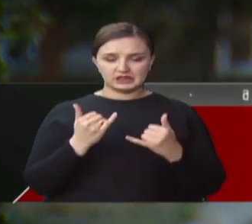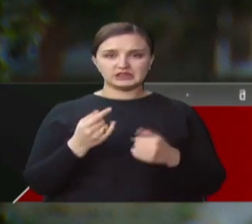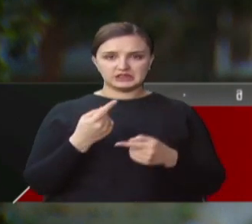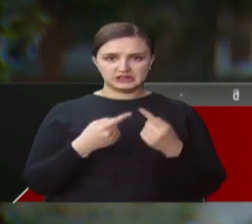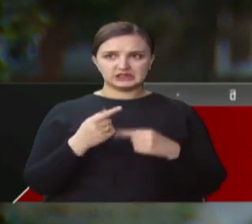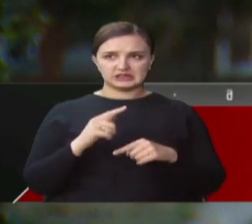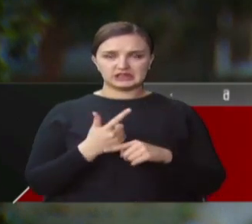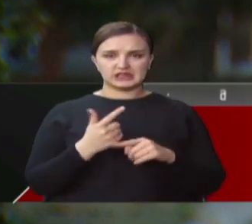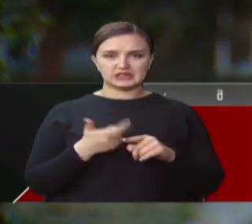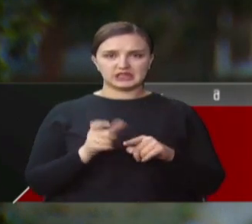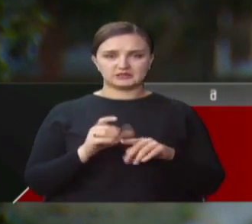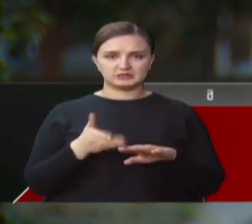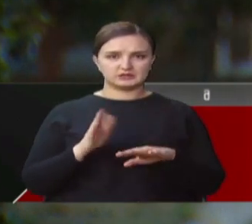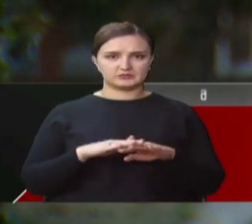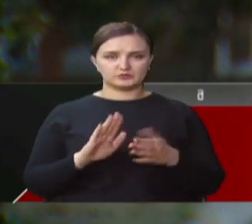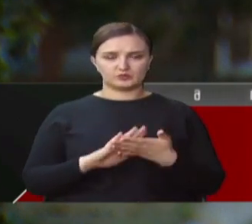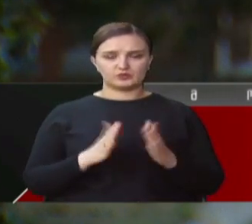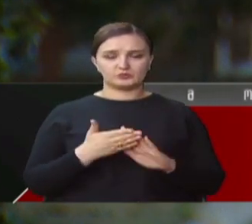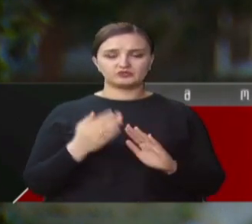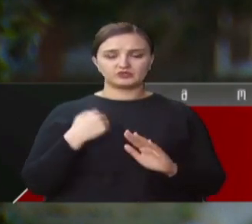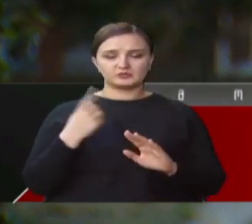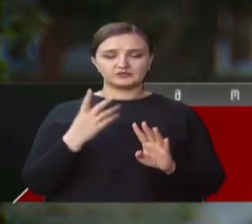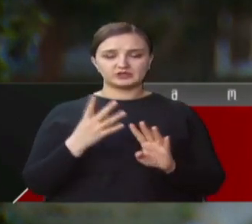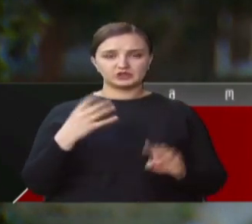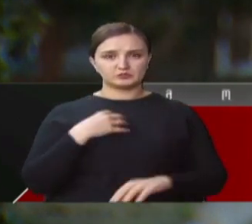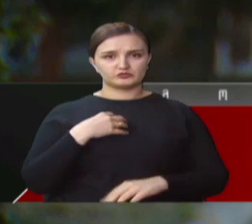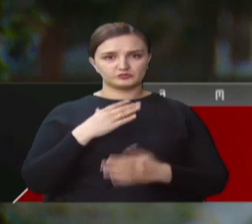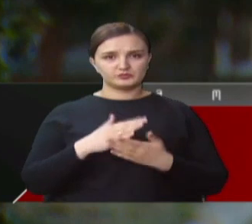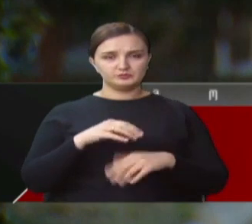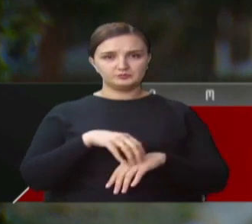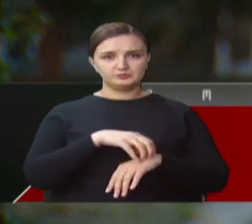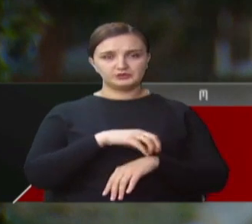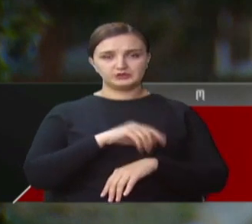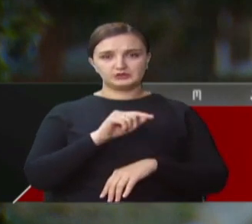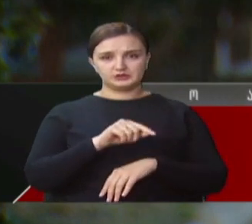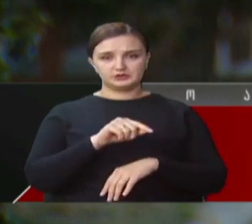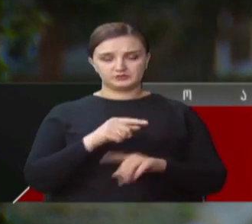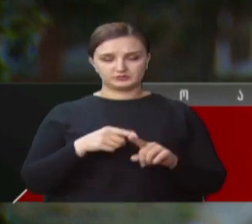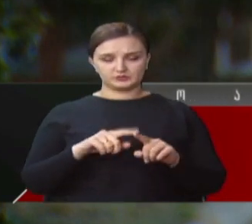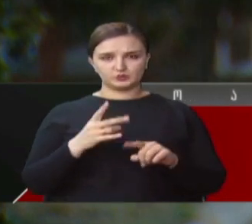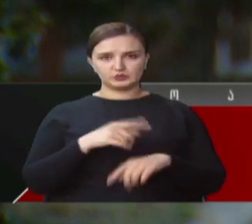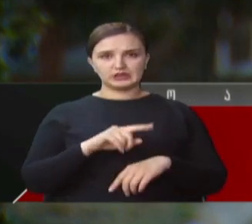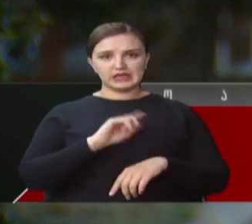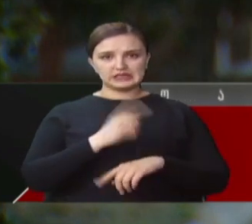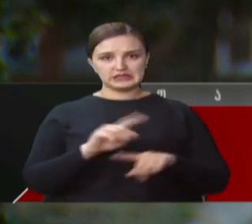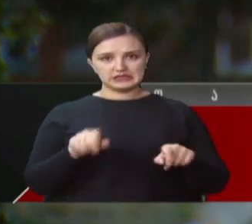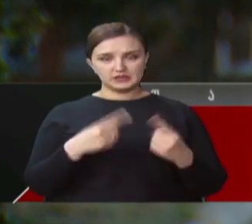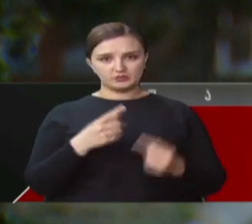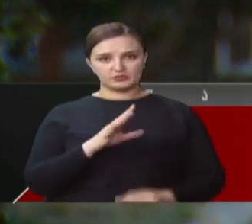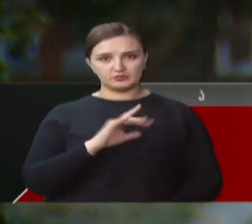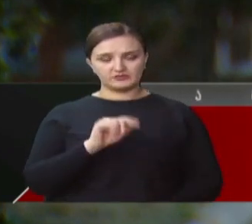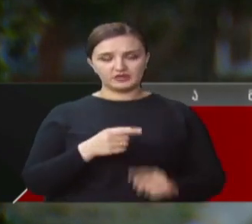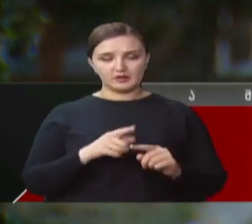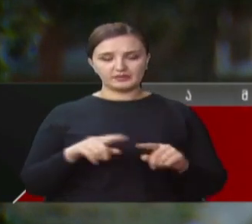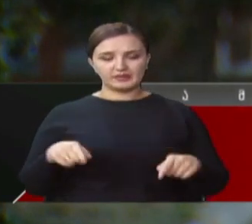ძალიან მძიმე მდგომარეობა არის ჩვენთვის. Პირველ რიგში მნიშვნელოვანია, რომ პარტია მაქსიმალურად გაძლიერებული გამოვიდეს და